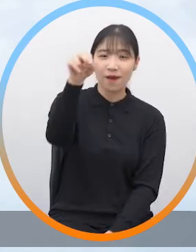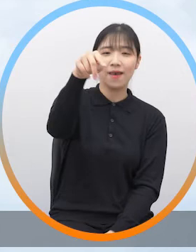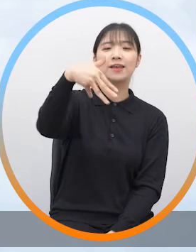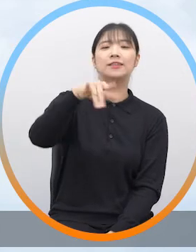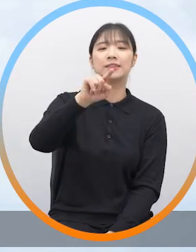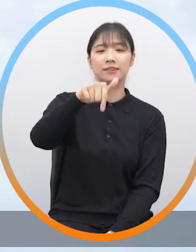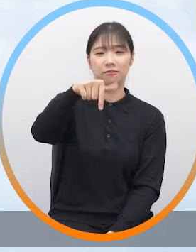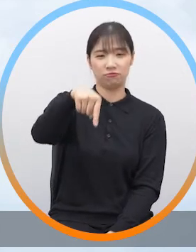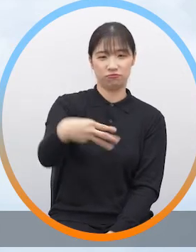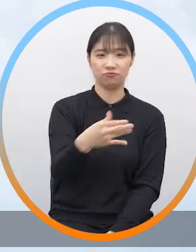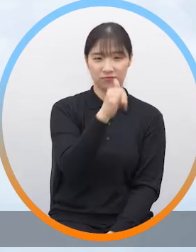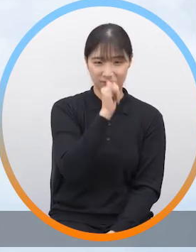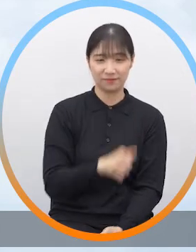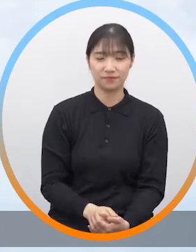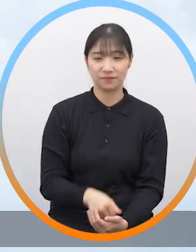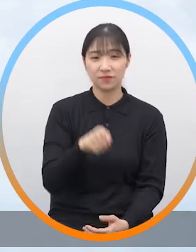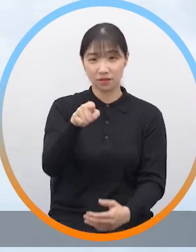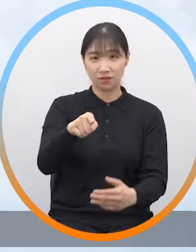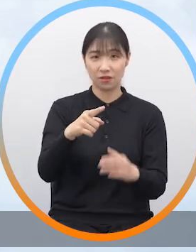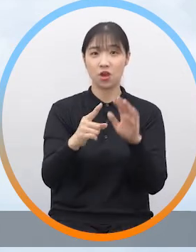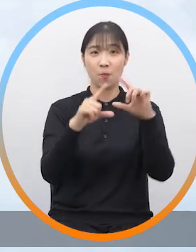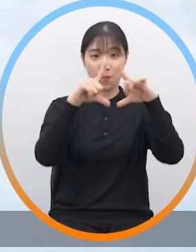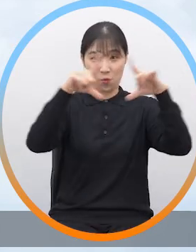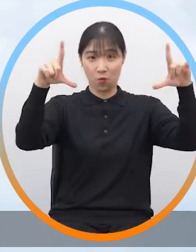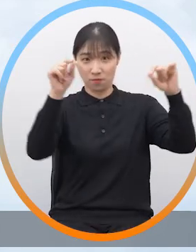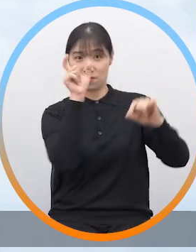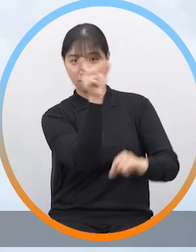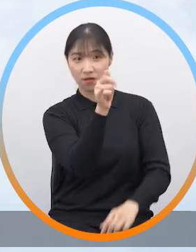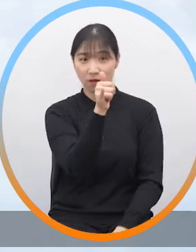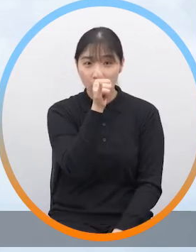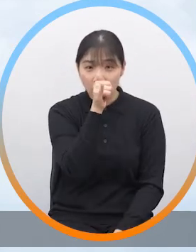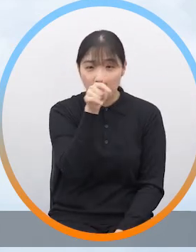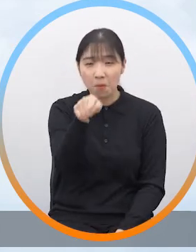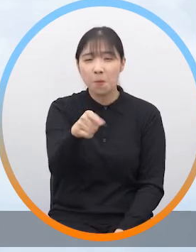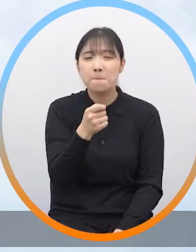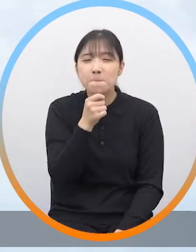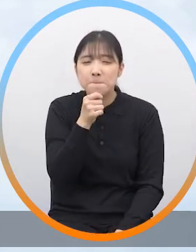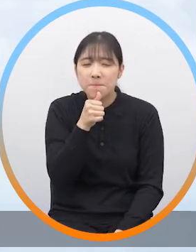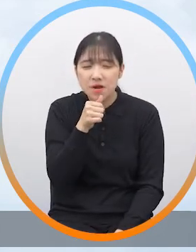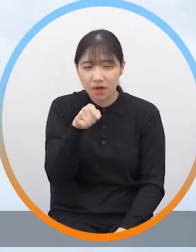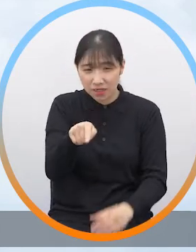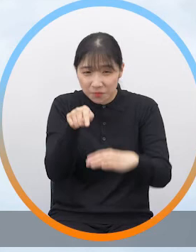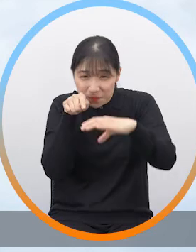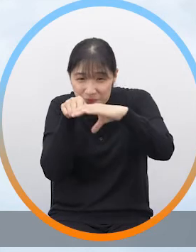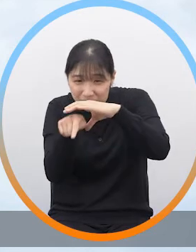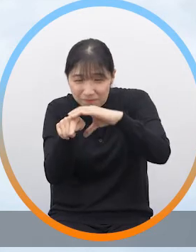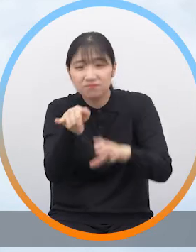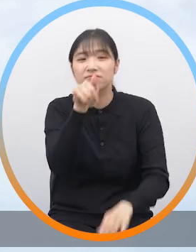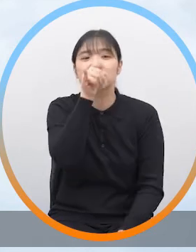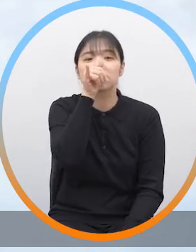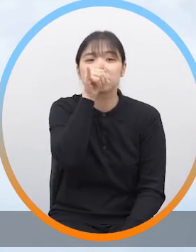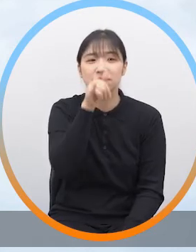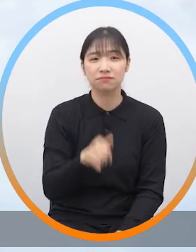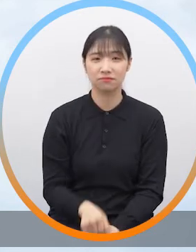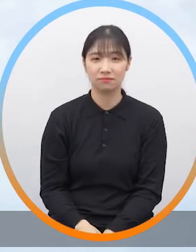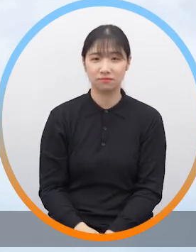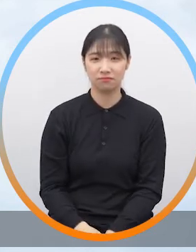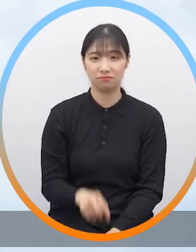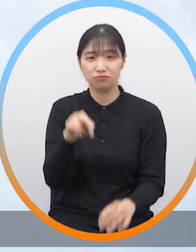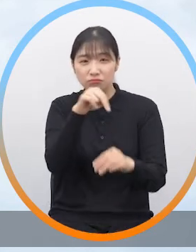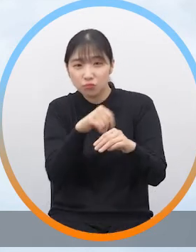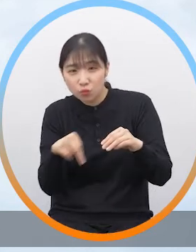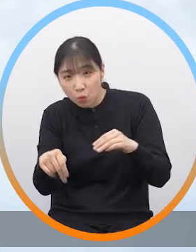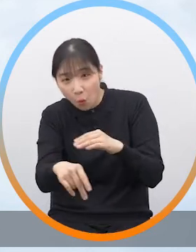채굴이 있습니다. 그 채굴 입구라고 표지판도 있고 그 바로 앞에 보면은 조그마한 틈이 보입니다. 밑으로